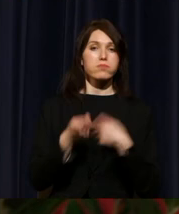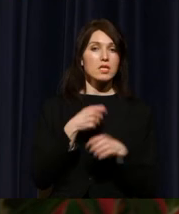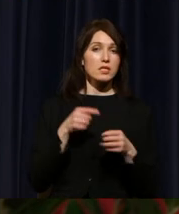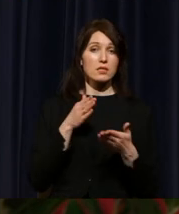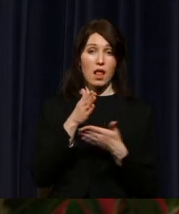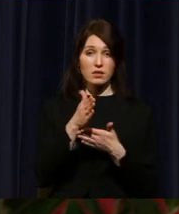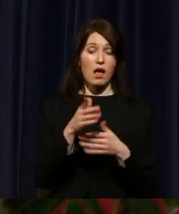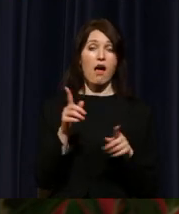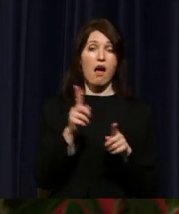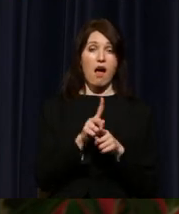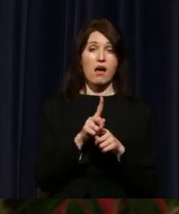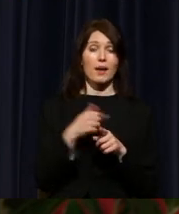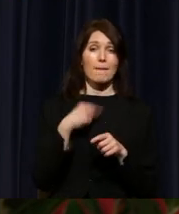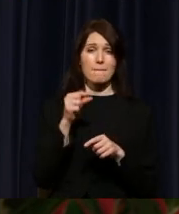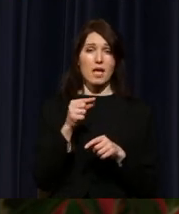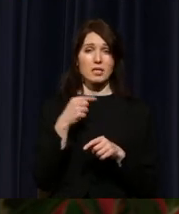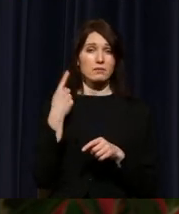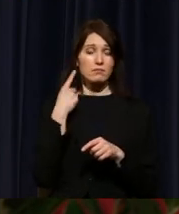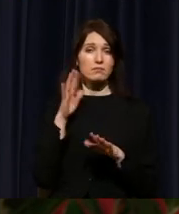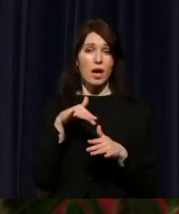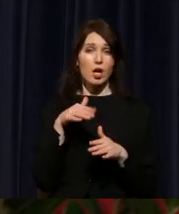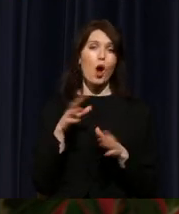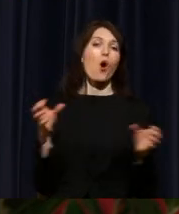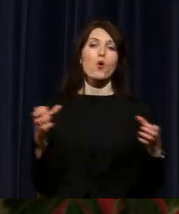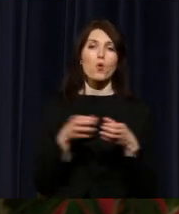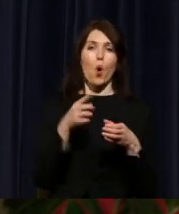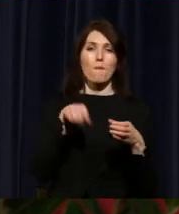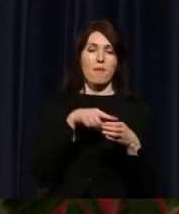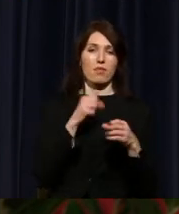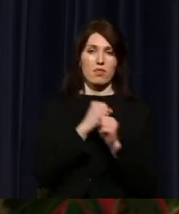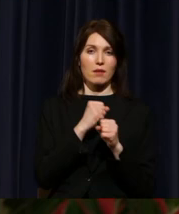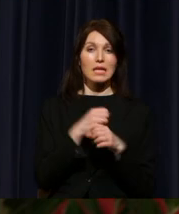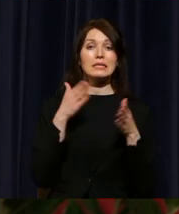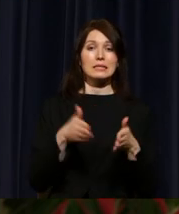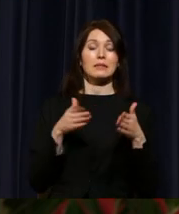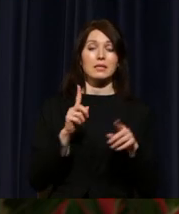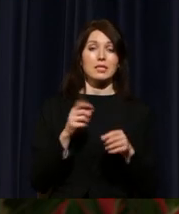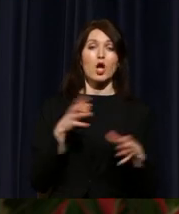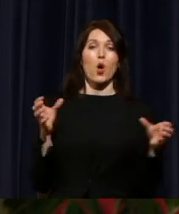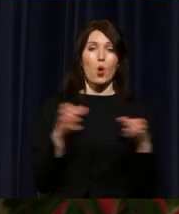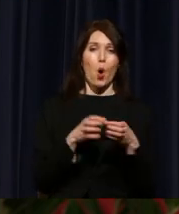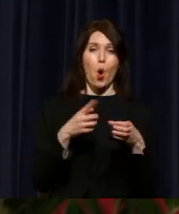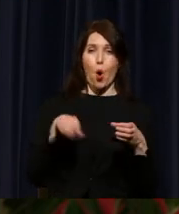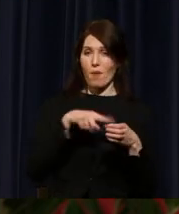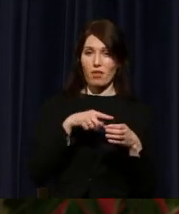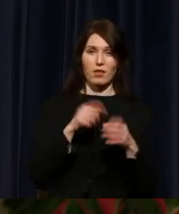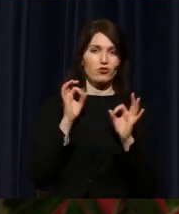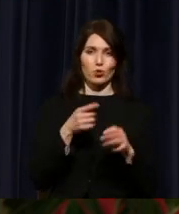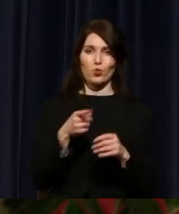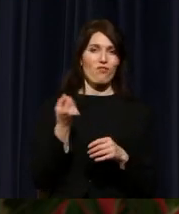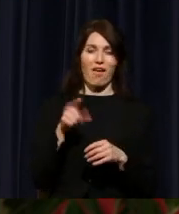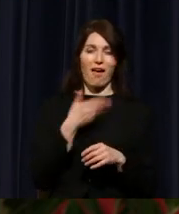ir, kas jau te mazliet izskanēja par komandu. Slimnīcā ir komanda noteikti, nekad tu neesi